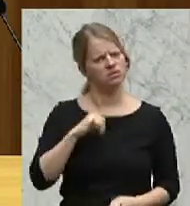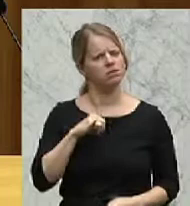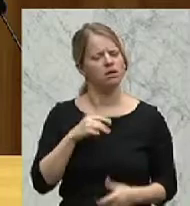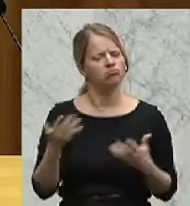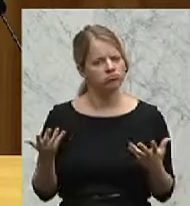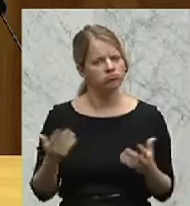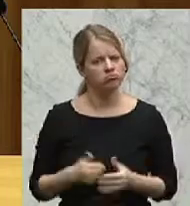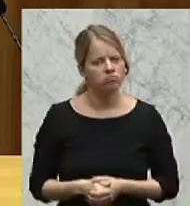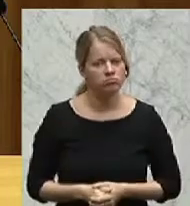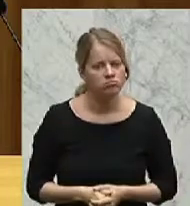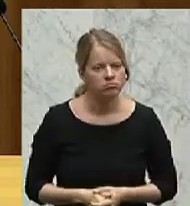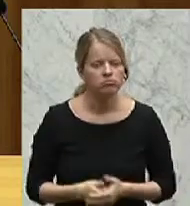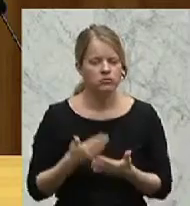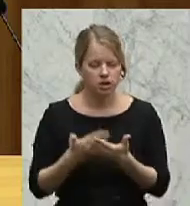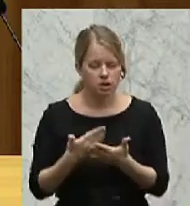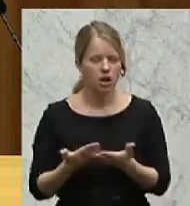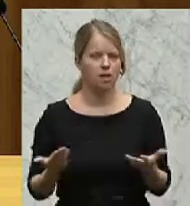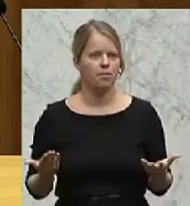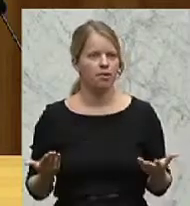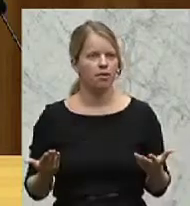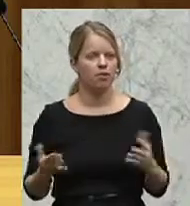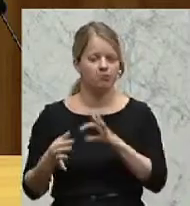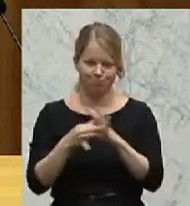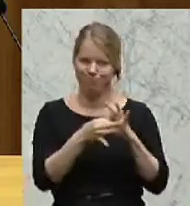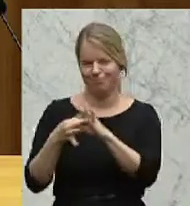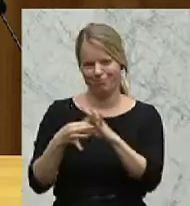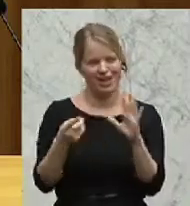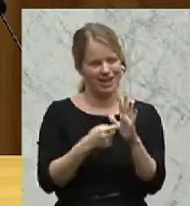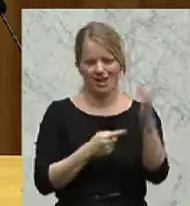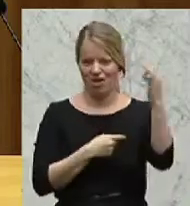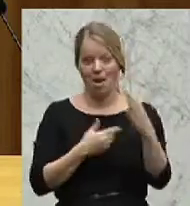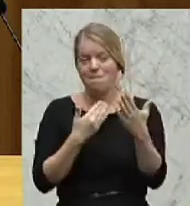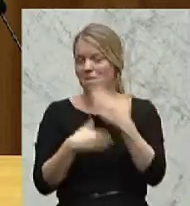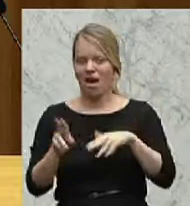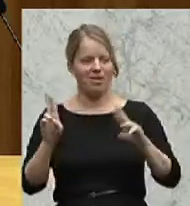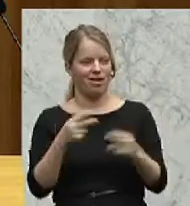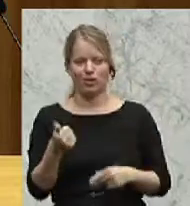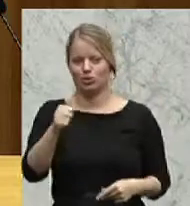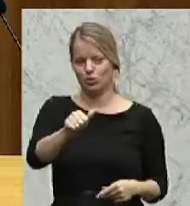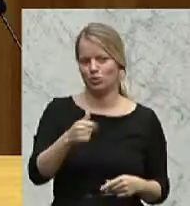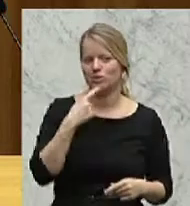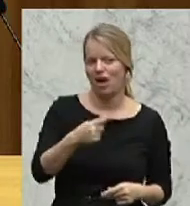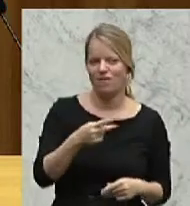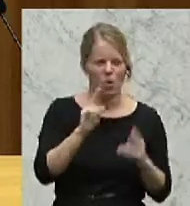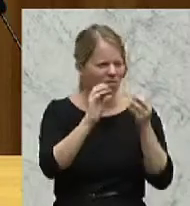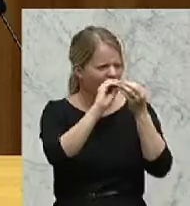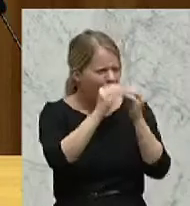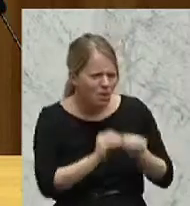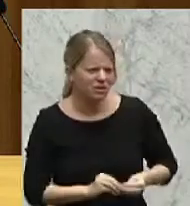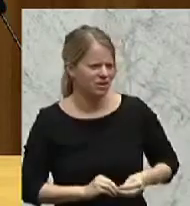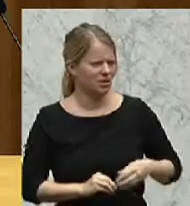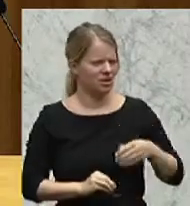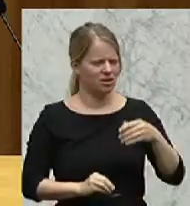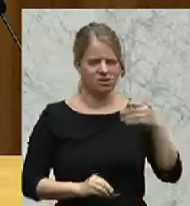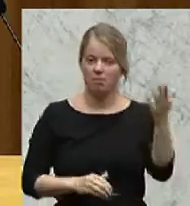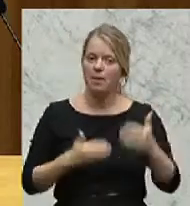wäre. Insofern, so viel zu dieser dringlichen Anfrage, mehr habe ich dazu ehrlich gesagt nicht zu sagen, weil sie eben kompliziert war.